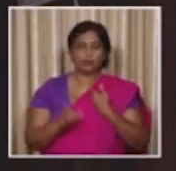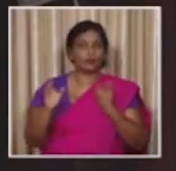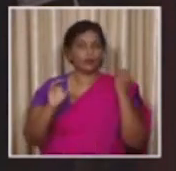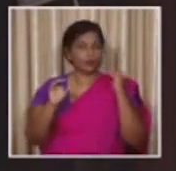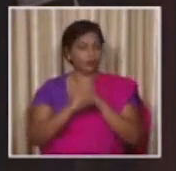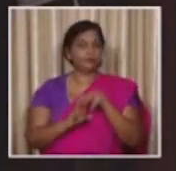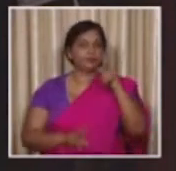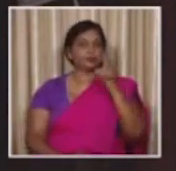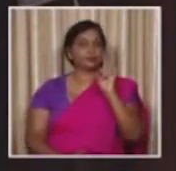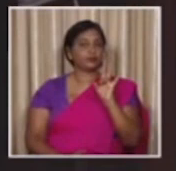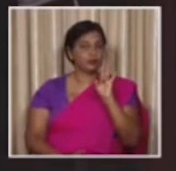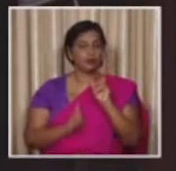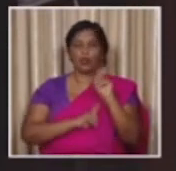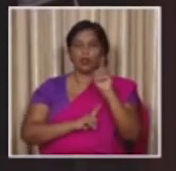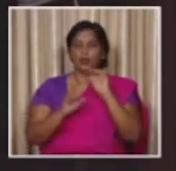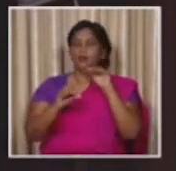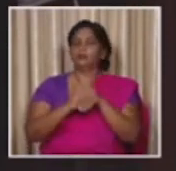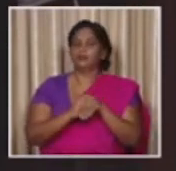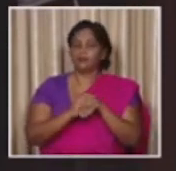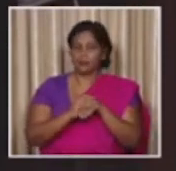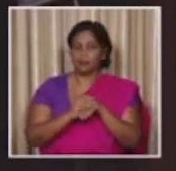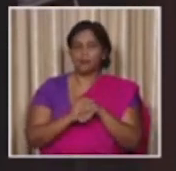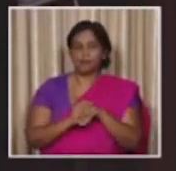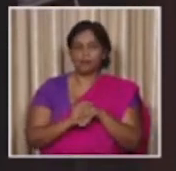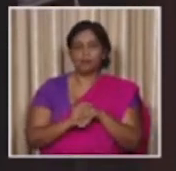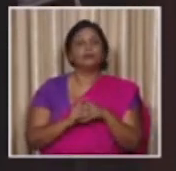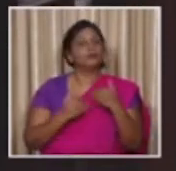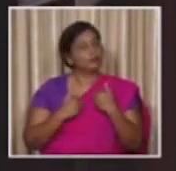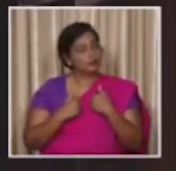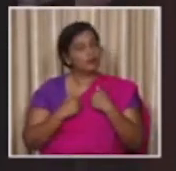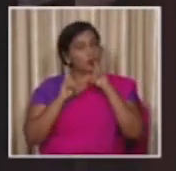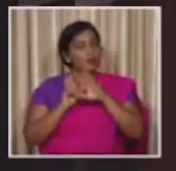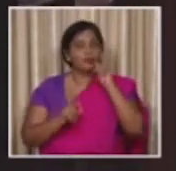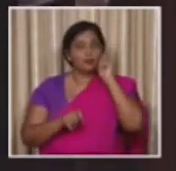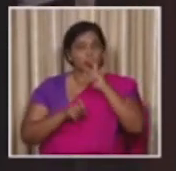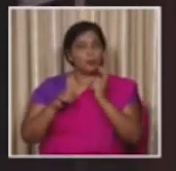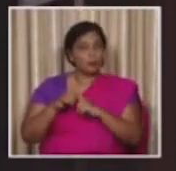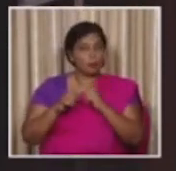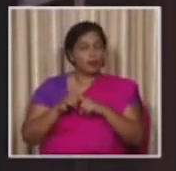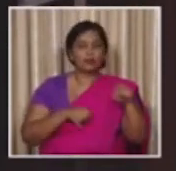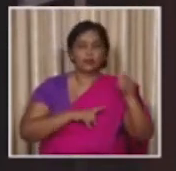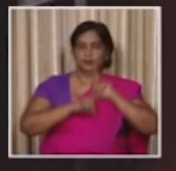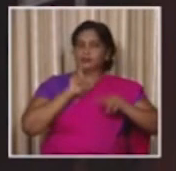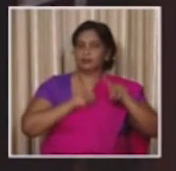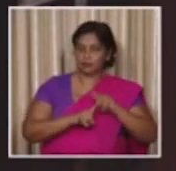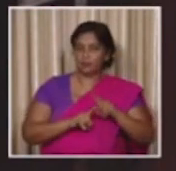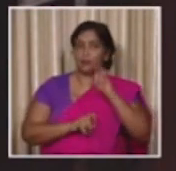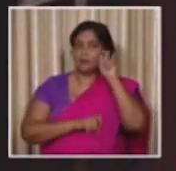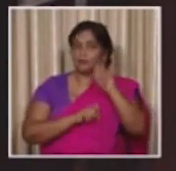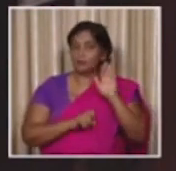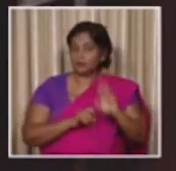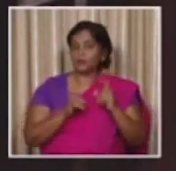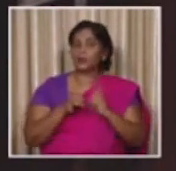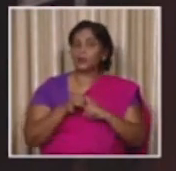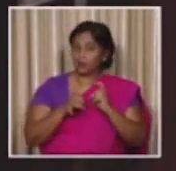නියෝජනය කරමින් 225ක් මේ පාර්ලිමේන්තුව නියෝජනය කරා එතකොට අපි ජනතාවගේ ප්‍රශ්න තමයි මෙතන කතා කරන්නේ හැබැයි ජනතාවගේ